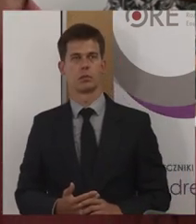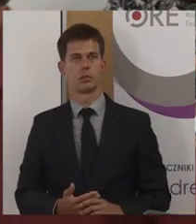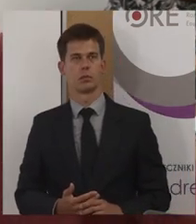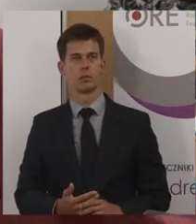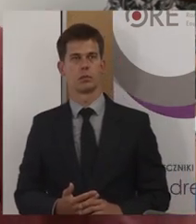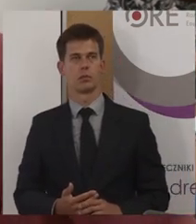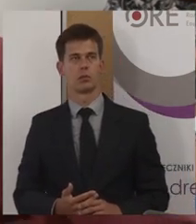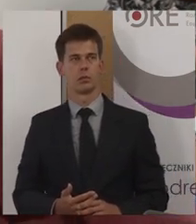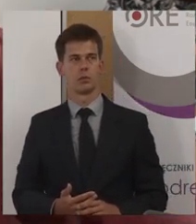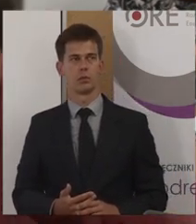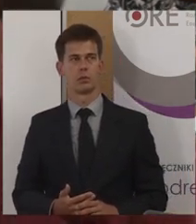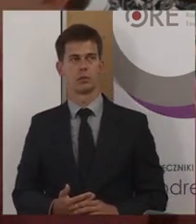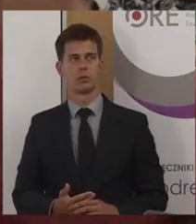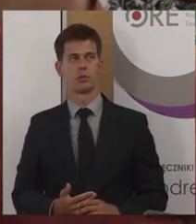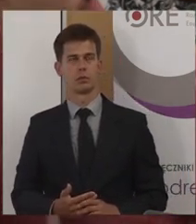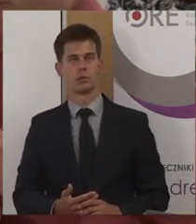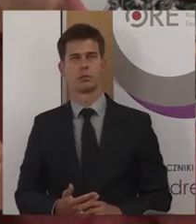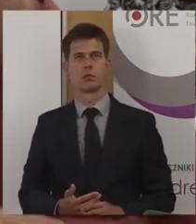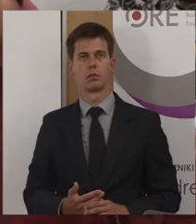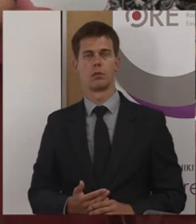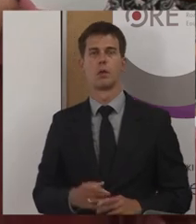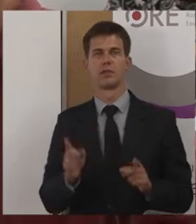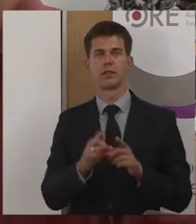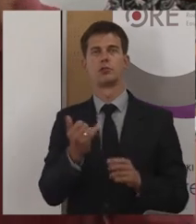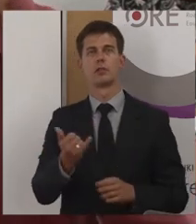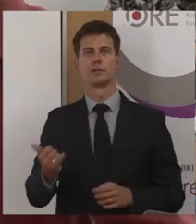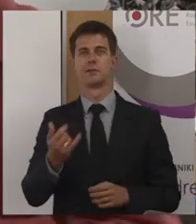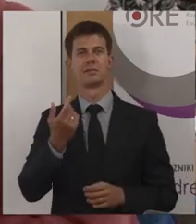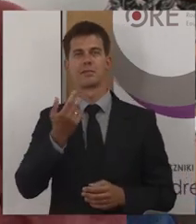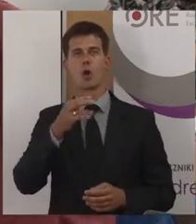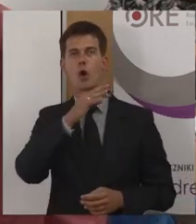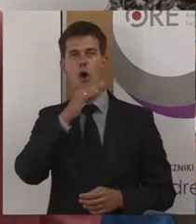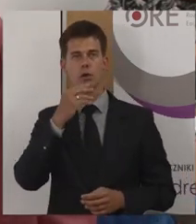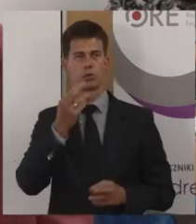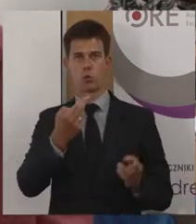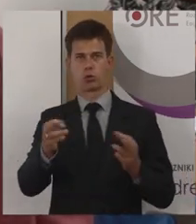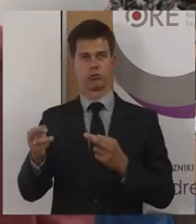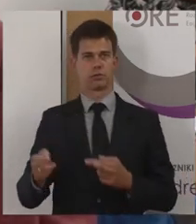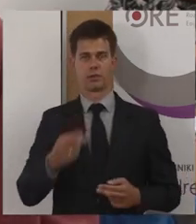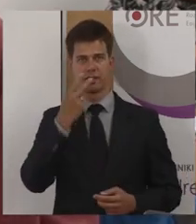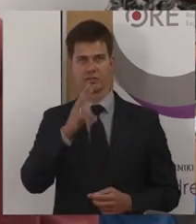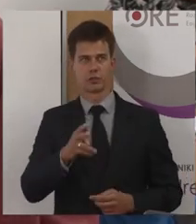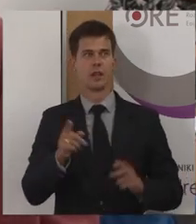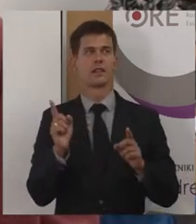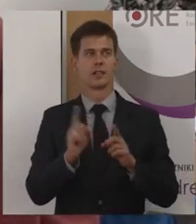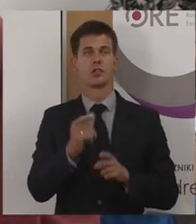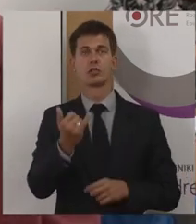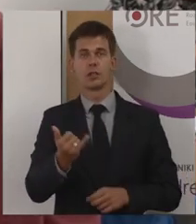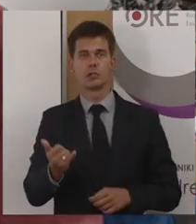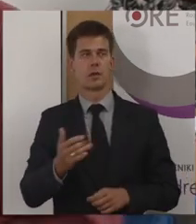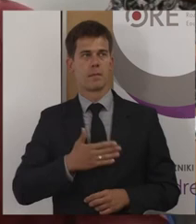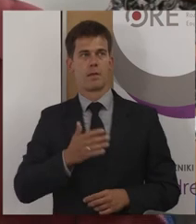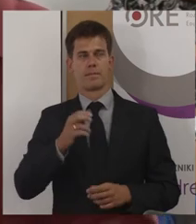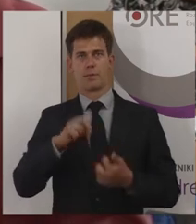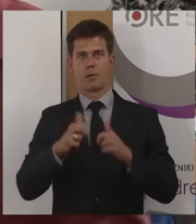Dla osób, które nie rozróżniają kolorów i tak dalej. A też nie możemy zapomnieć o tym, że bardzo dużo dzieci też jest, które mają no, problemy z